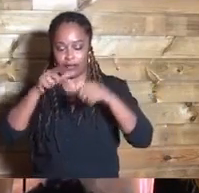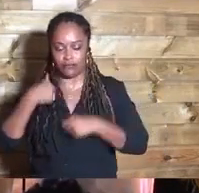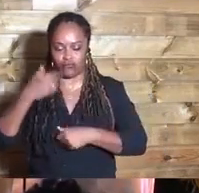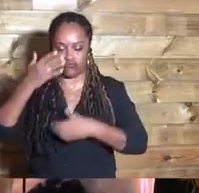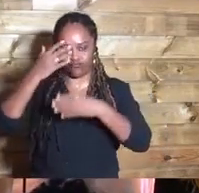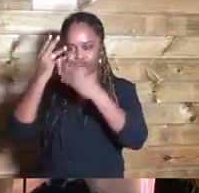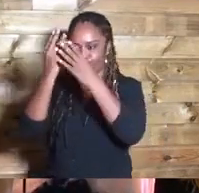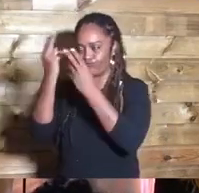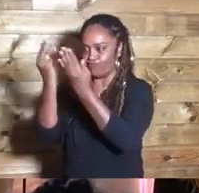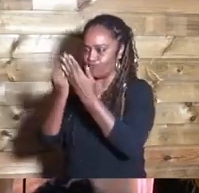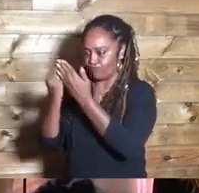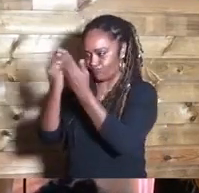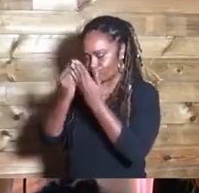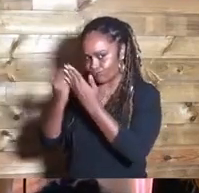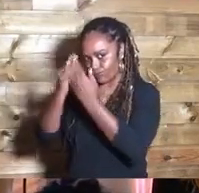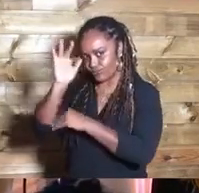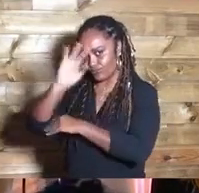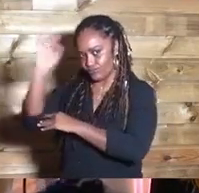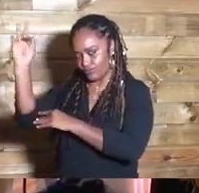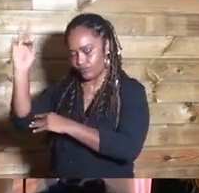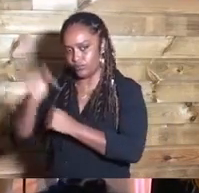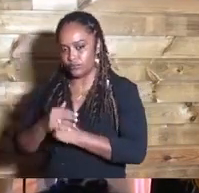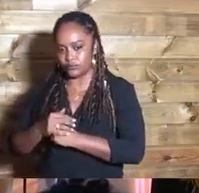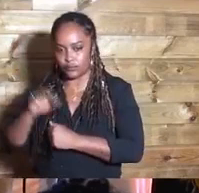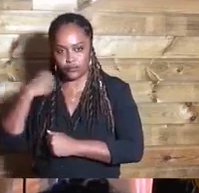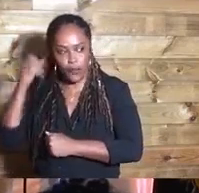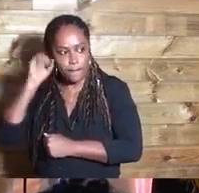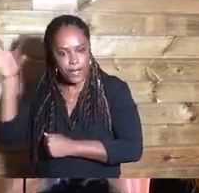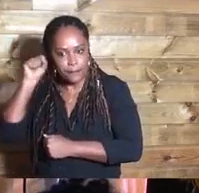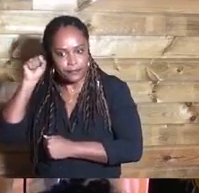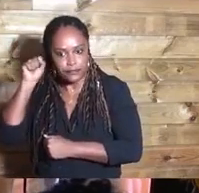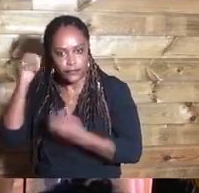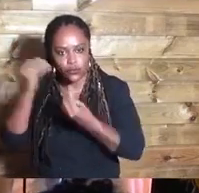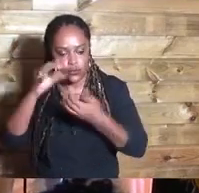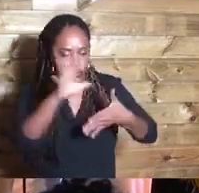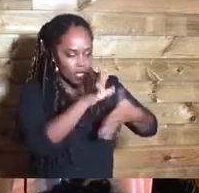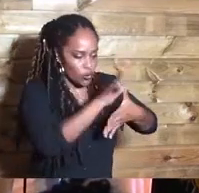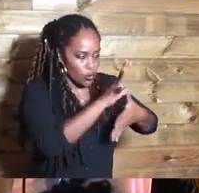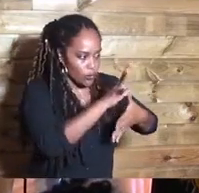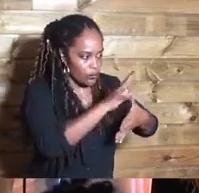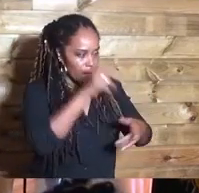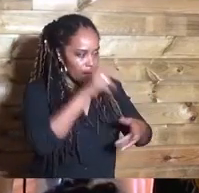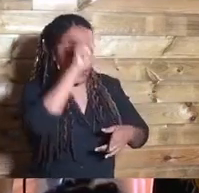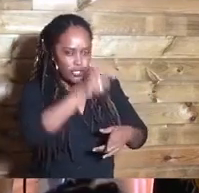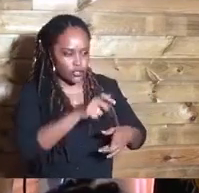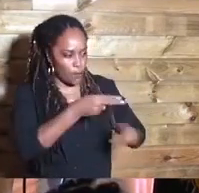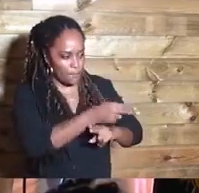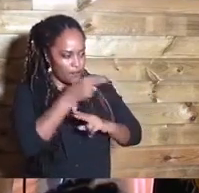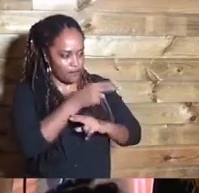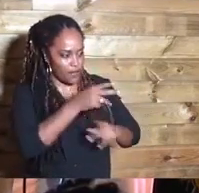France, et on entend que yo tiré sur le monde et que yo tué le monde en Guadeloupe. Et depuis jour là